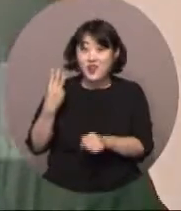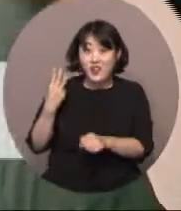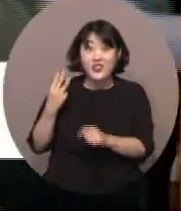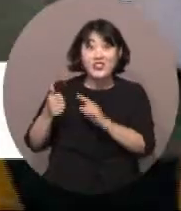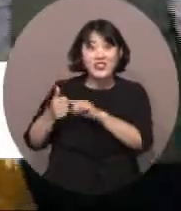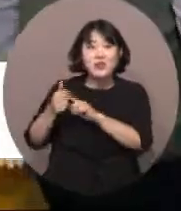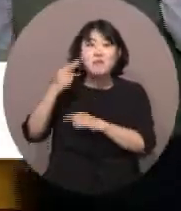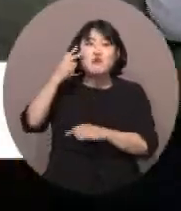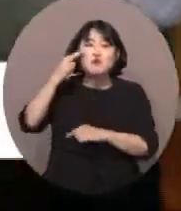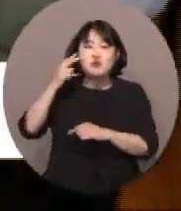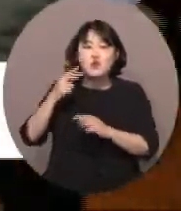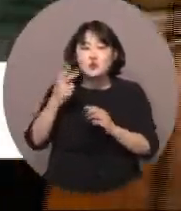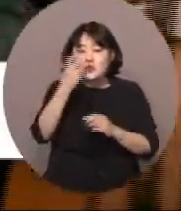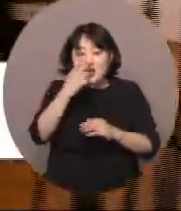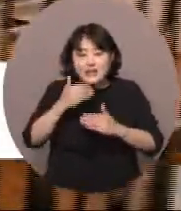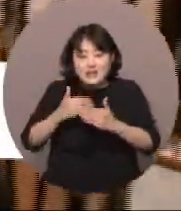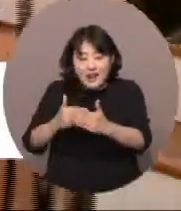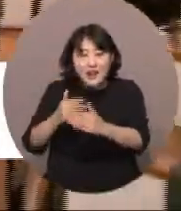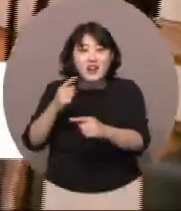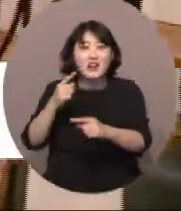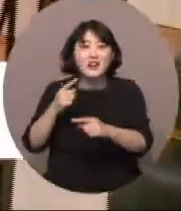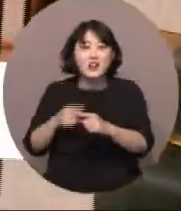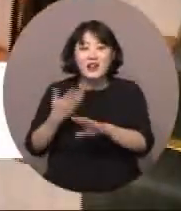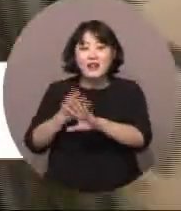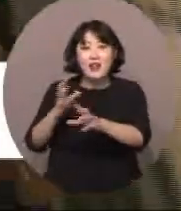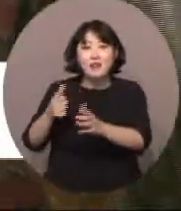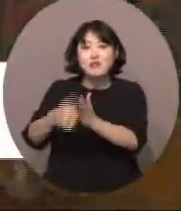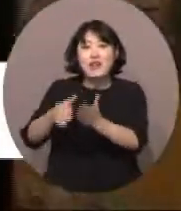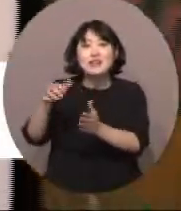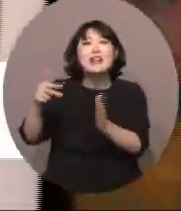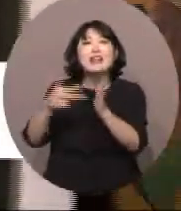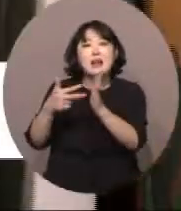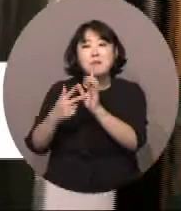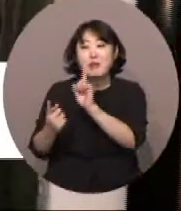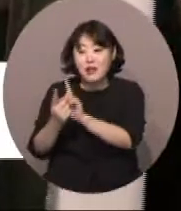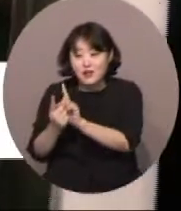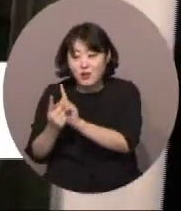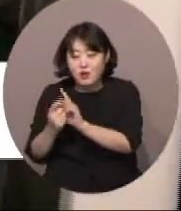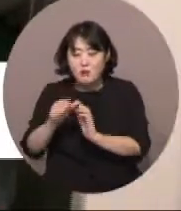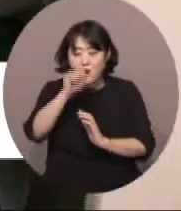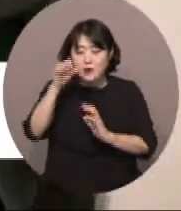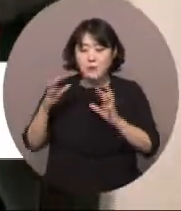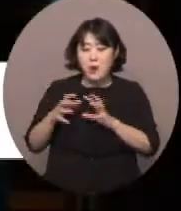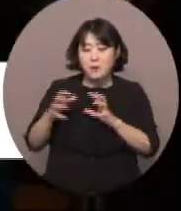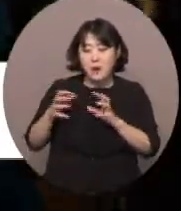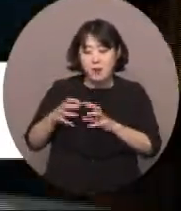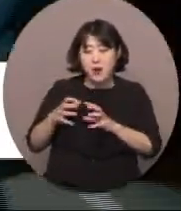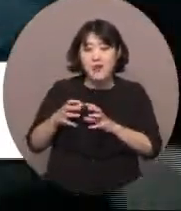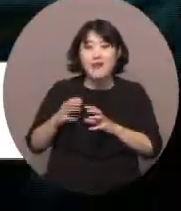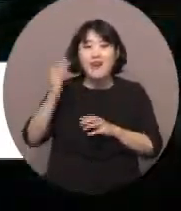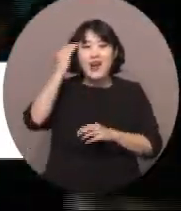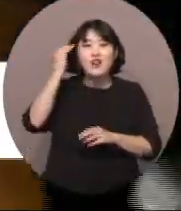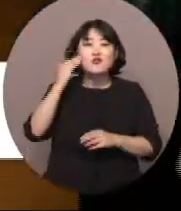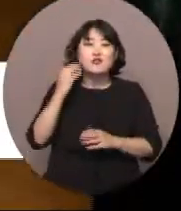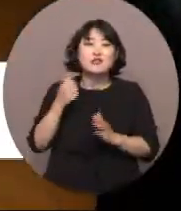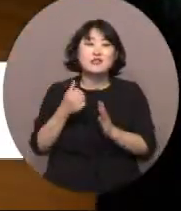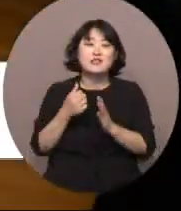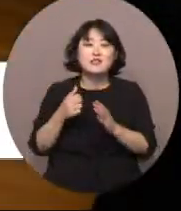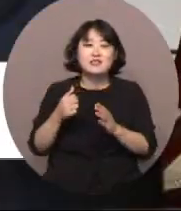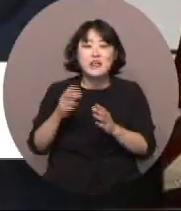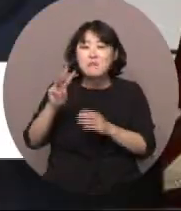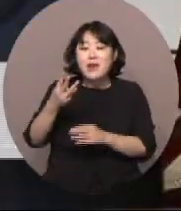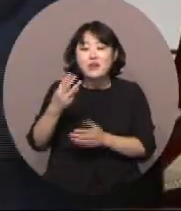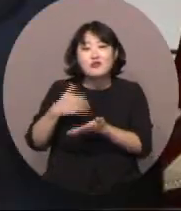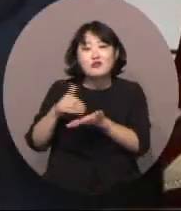미국에서 문화재 조사 작업을 벌이던 국외 소재 문화재재단을 만났고, 평생 모아온 우리나라 예술품 300여 점을 다시